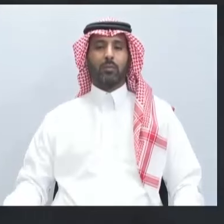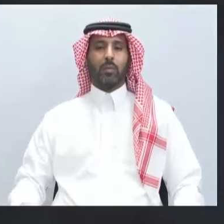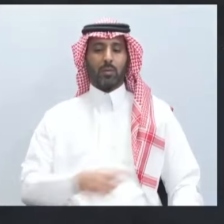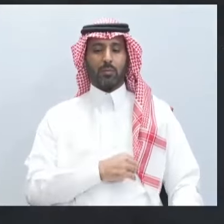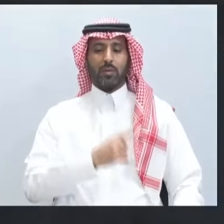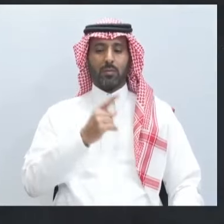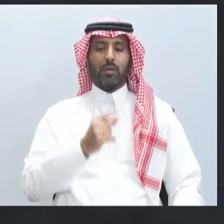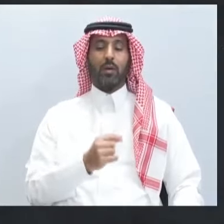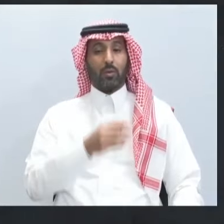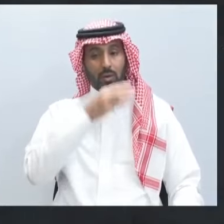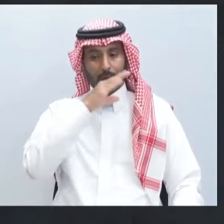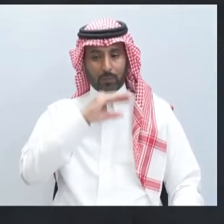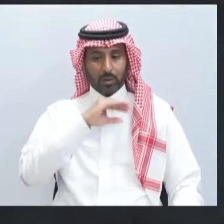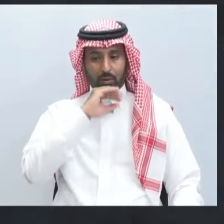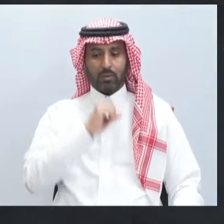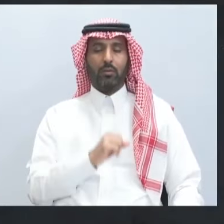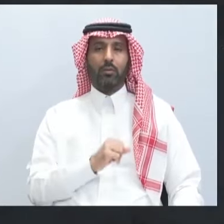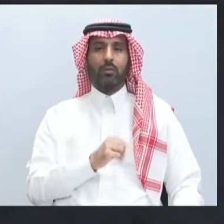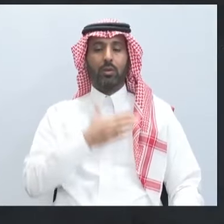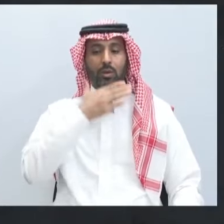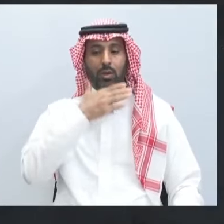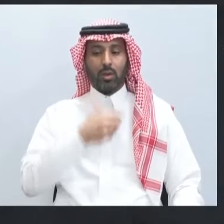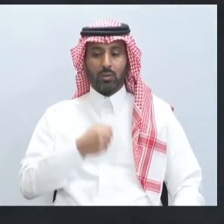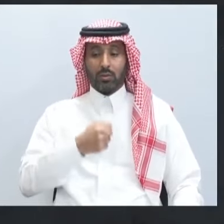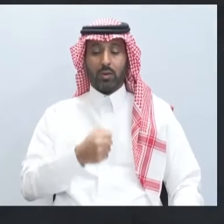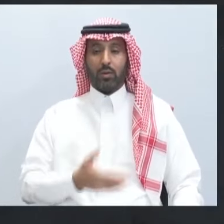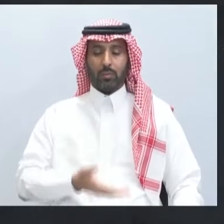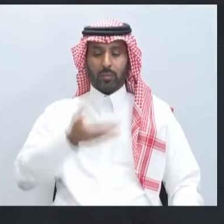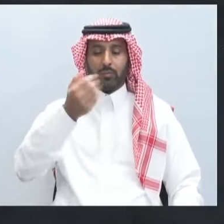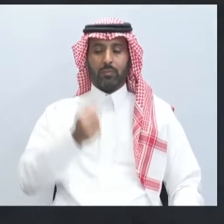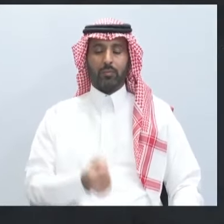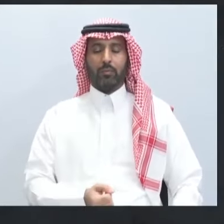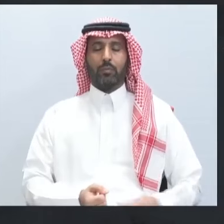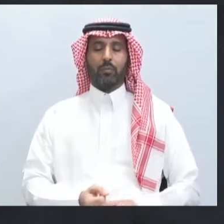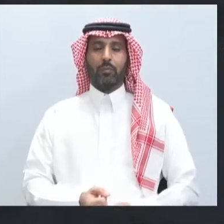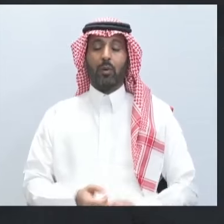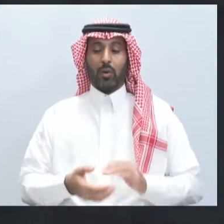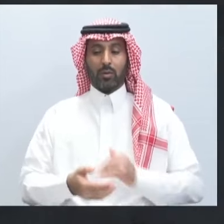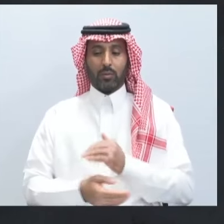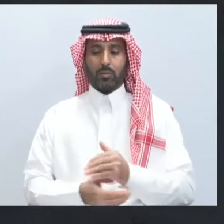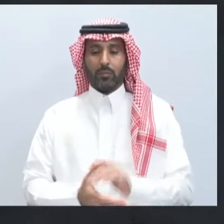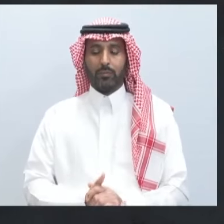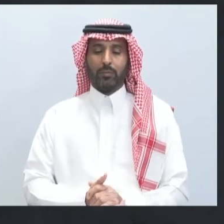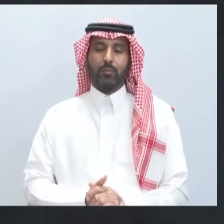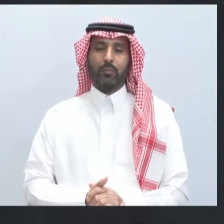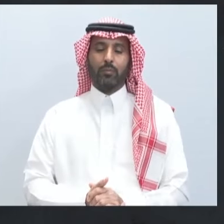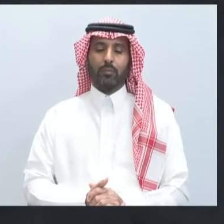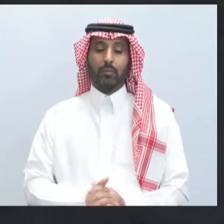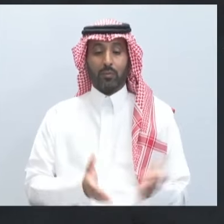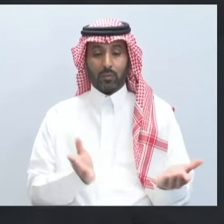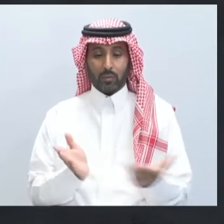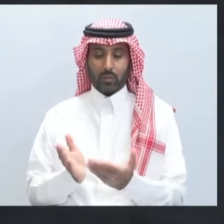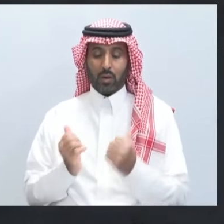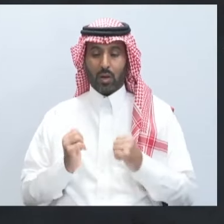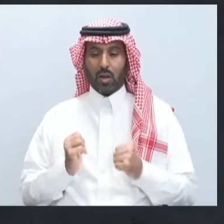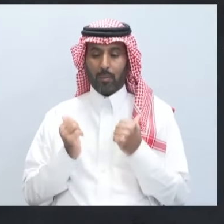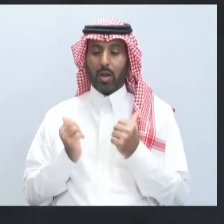بسم الله والحمد لله وصلاه وسلاما على رسول الله وعلى اله ومن والاه ثم اما بعد نرحب بكم